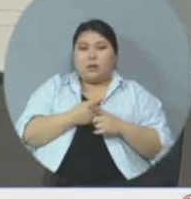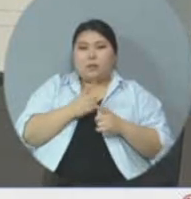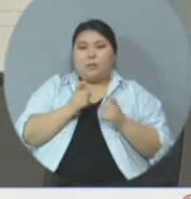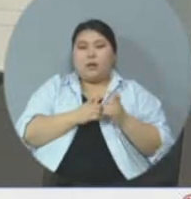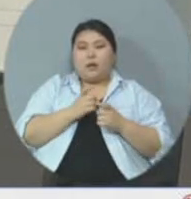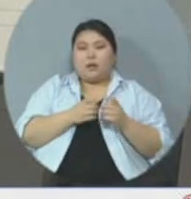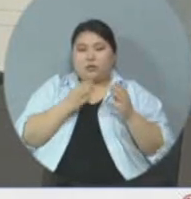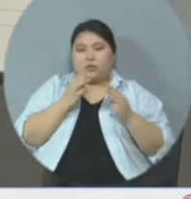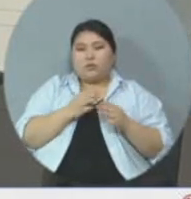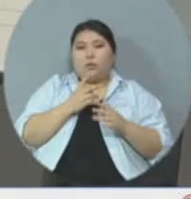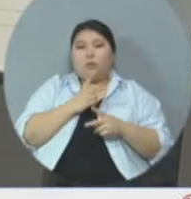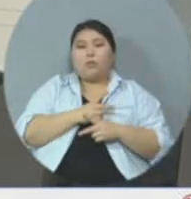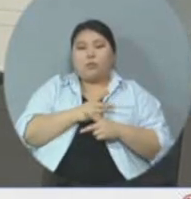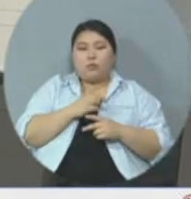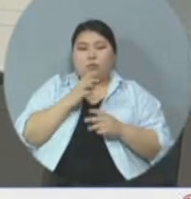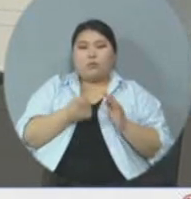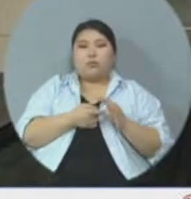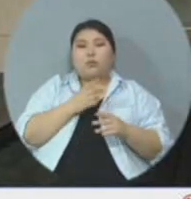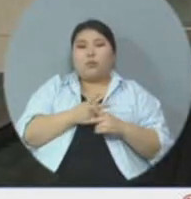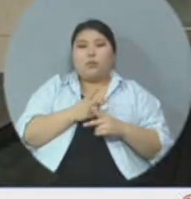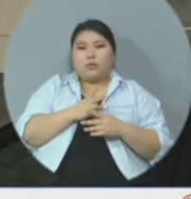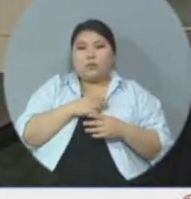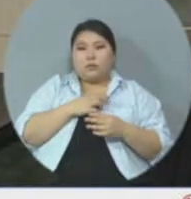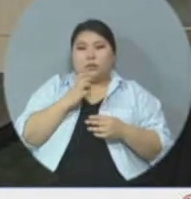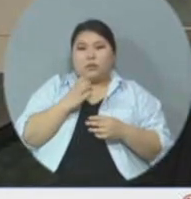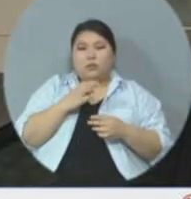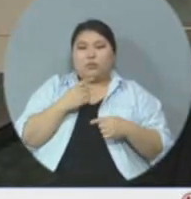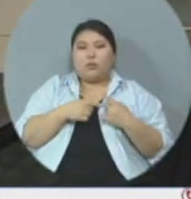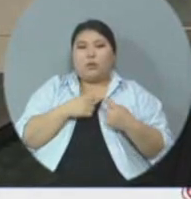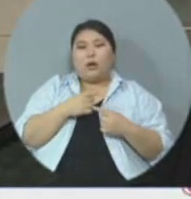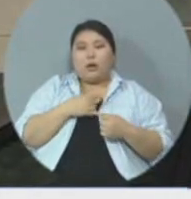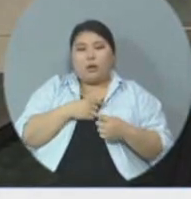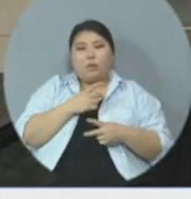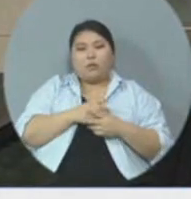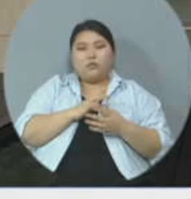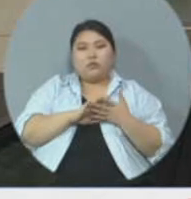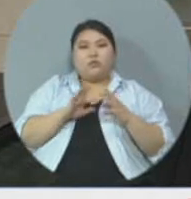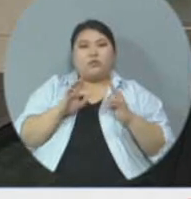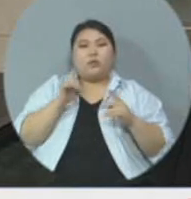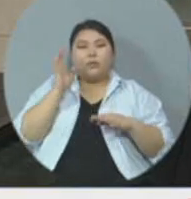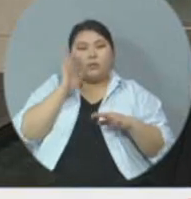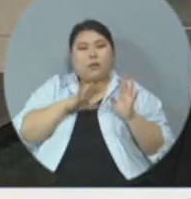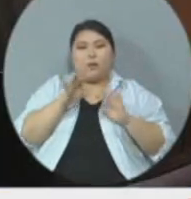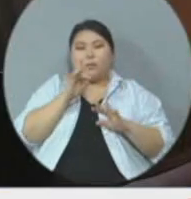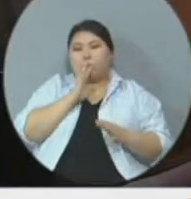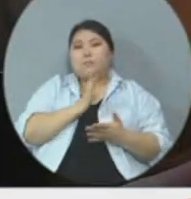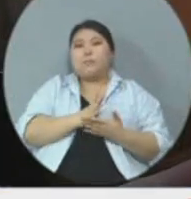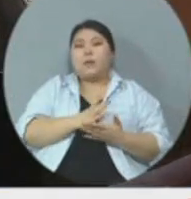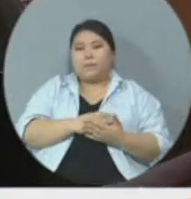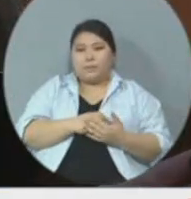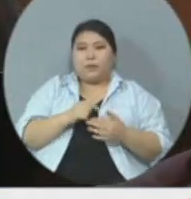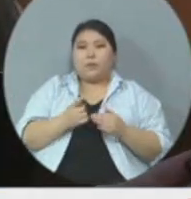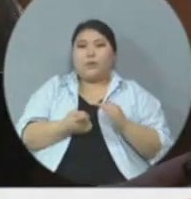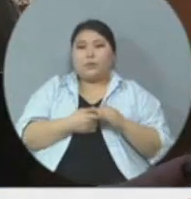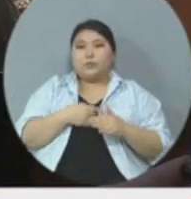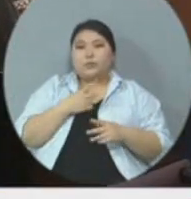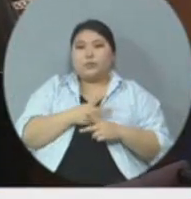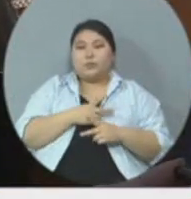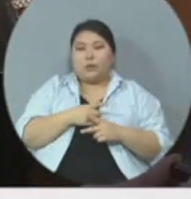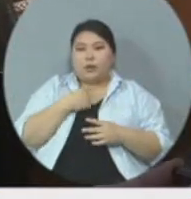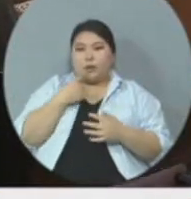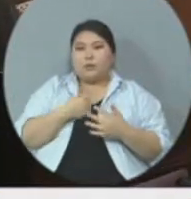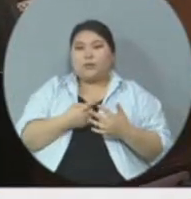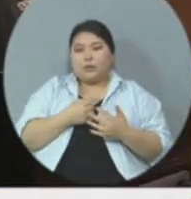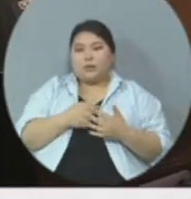болон үндсэн хуулийн цэцийн тухай хуулийг шинжлэн найруулах шаардлага тулгарч байна. Үндсэн хууль заасан